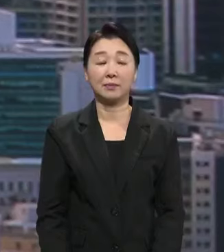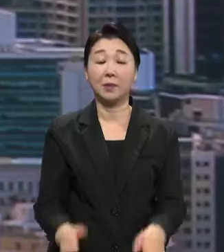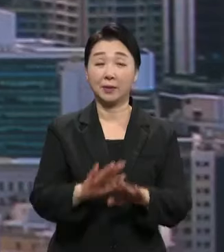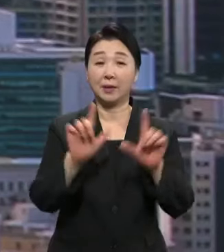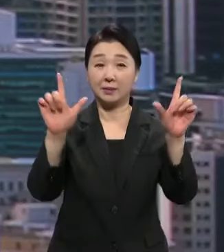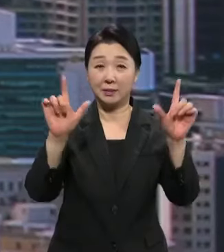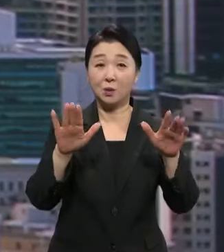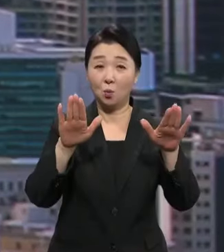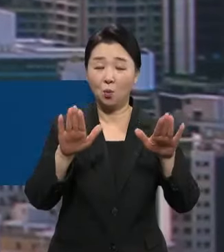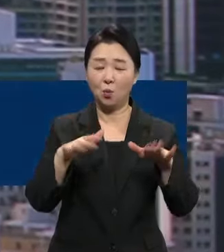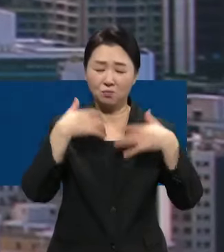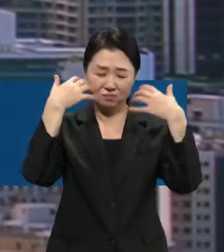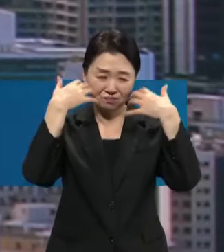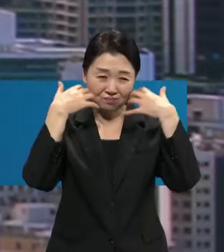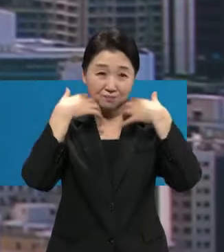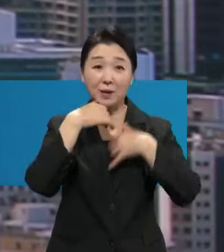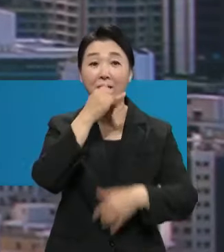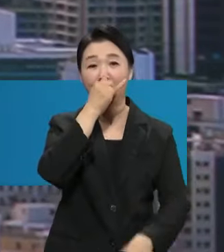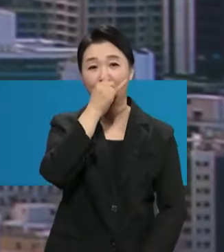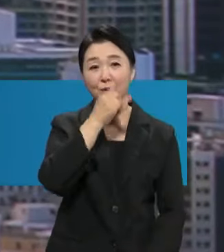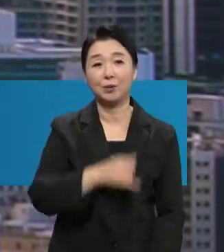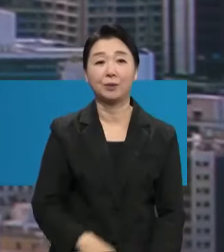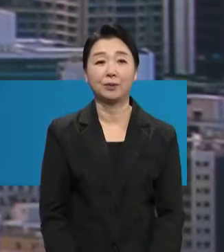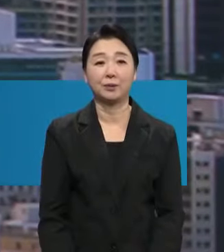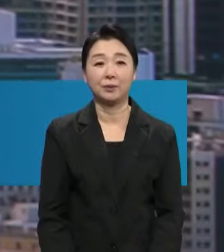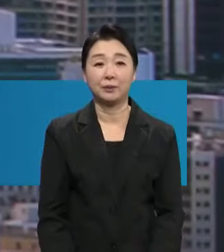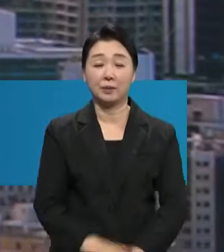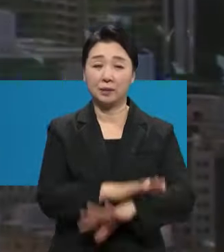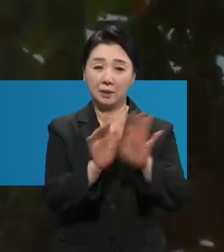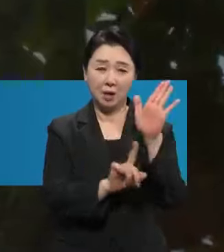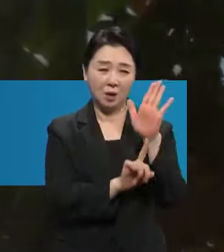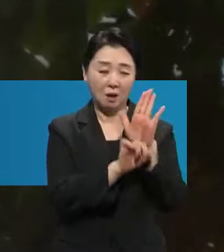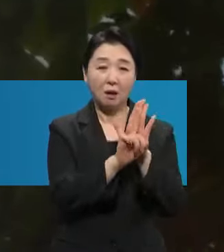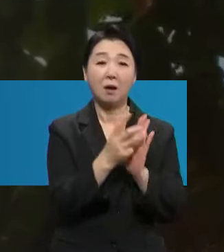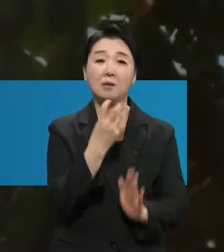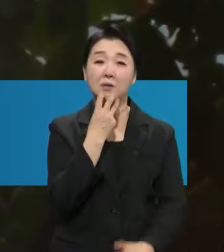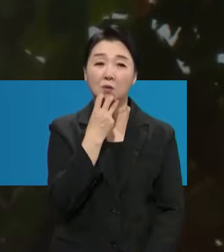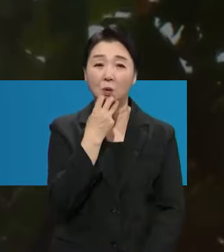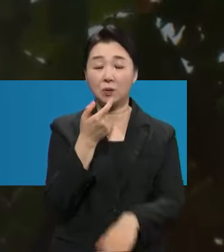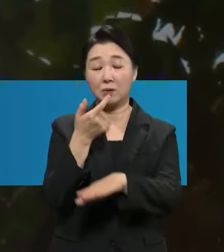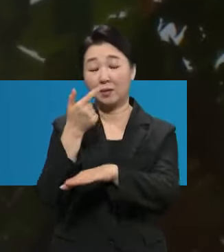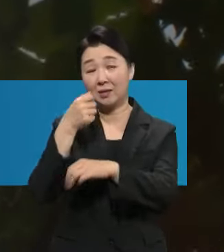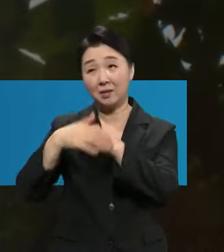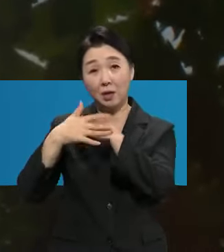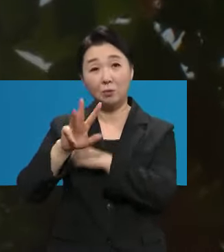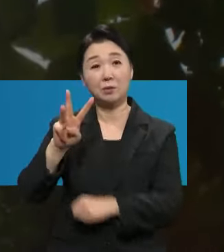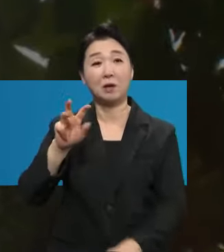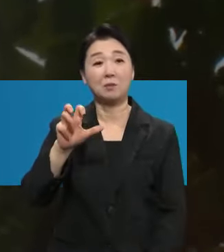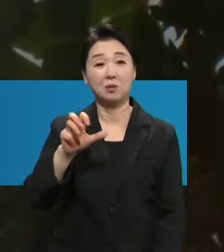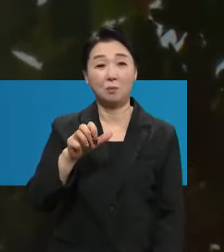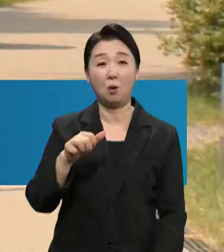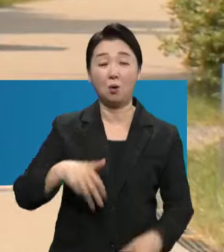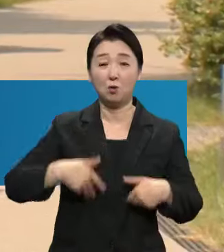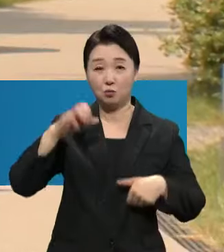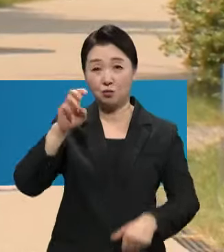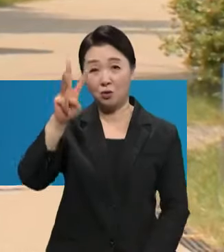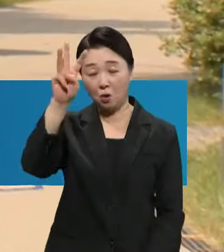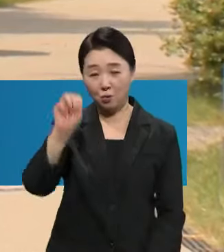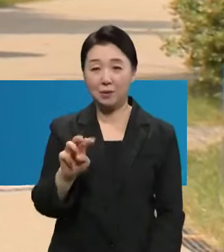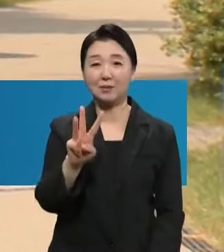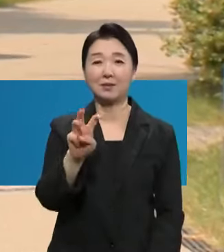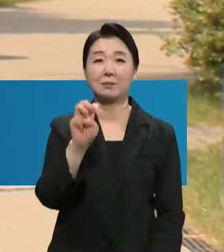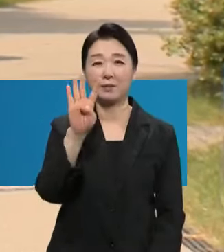날씨입니다 오늘도 푹푹지는 무더위가 계속되겠습니다 낮최고 기온은 서울과 대구가 35도 춘천 광주는